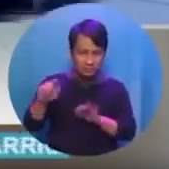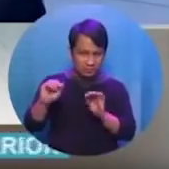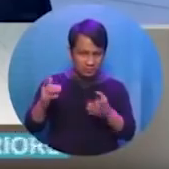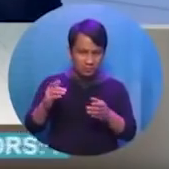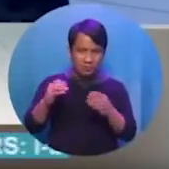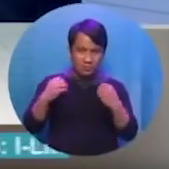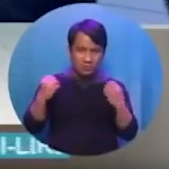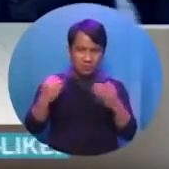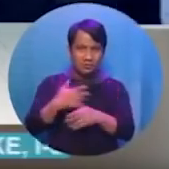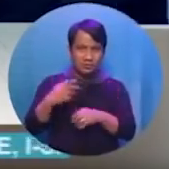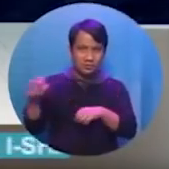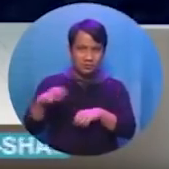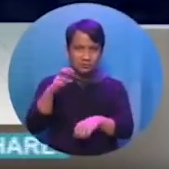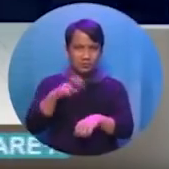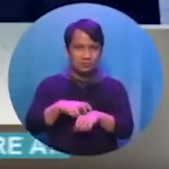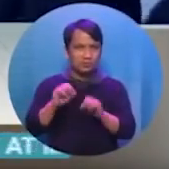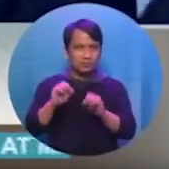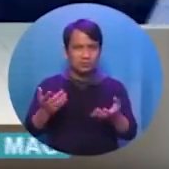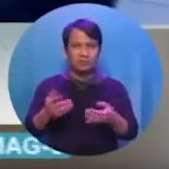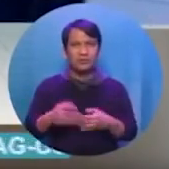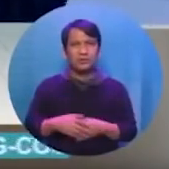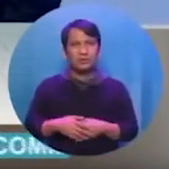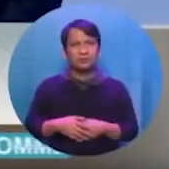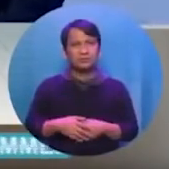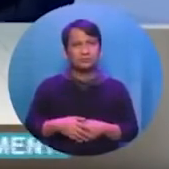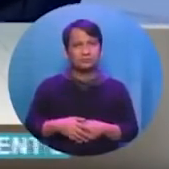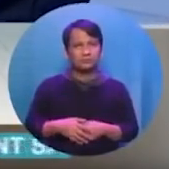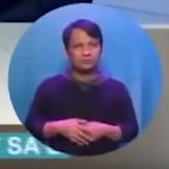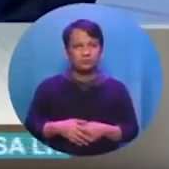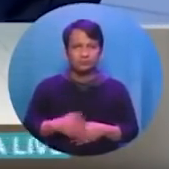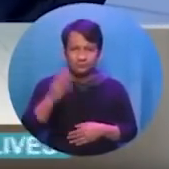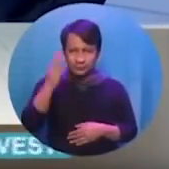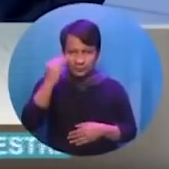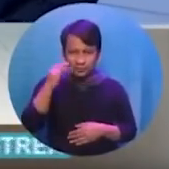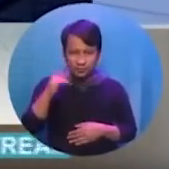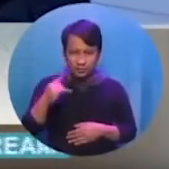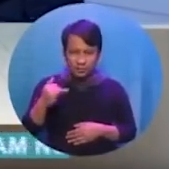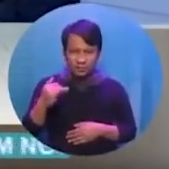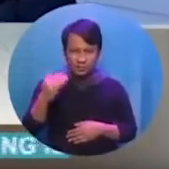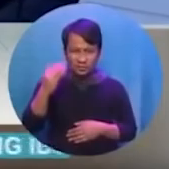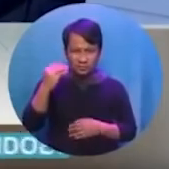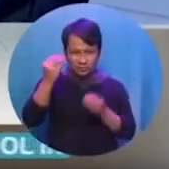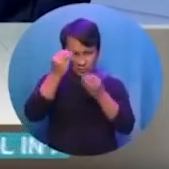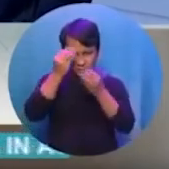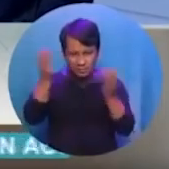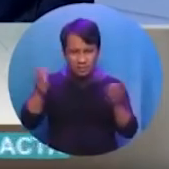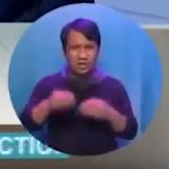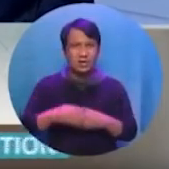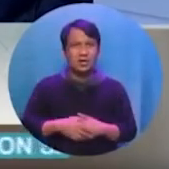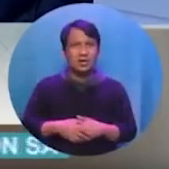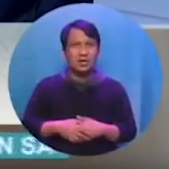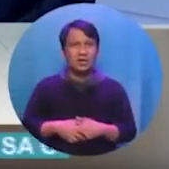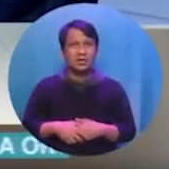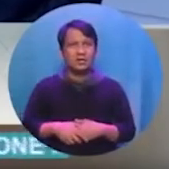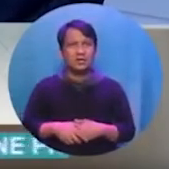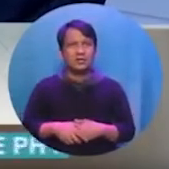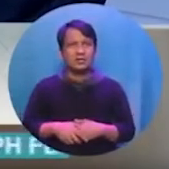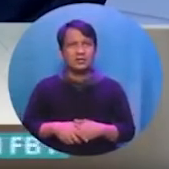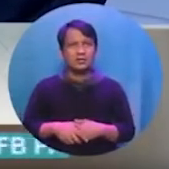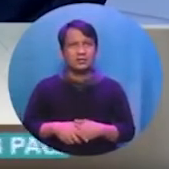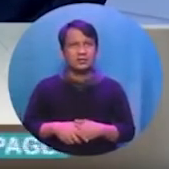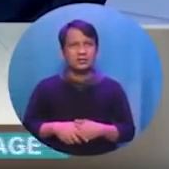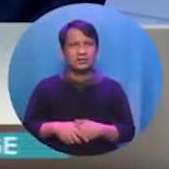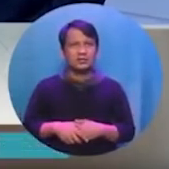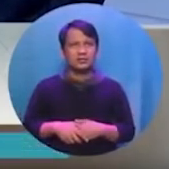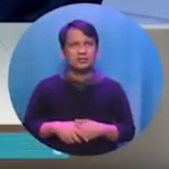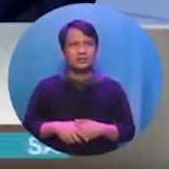walang takot na matuklaw ka ng ahas? Wala po talaga. At bakit daw? Para sa kaalaman lang na marami. Hindi ko po alam, sir.